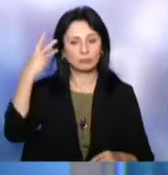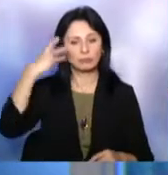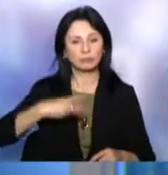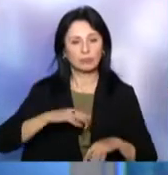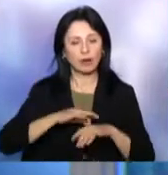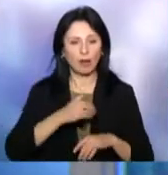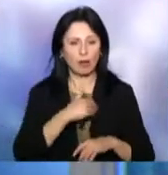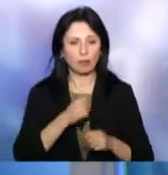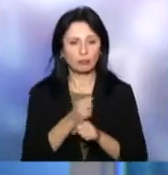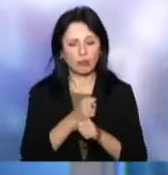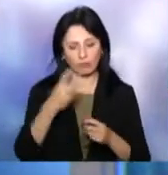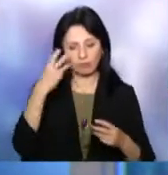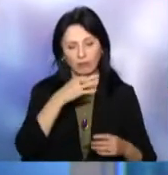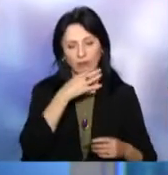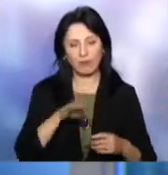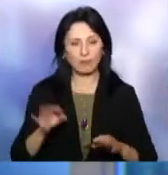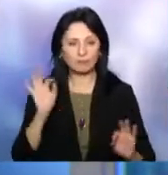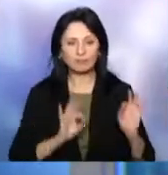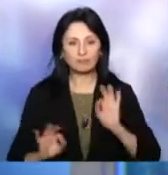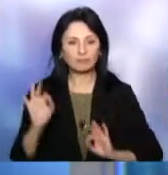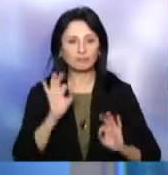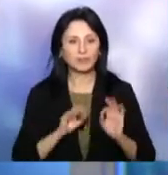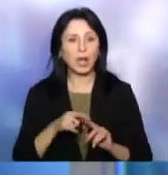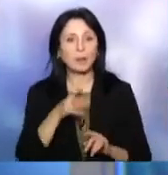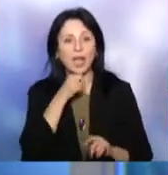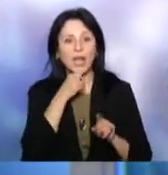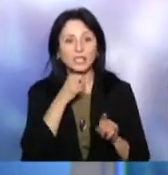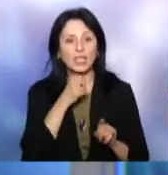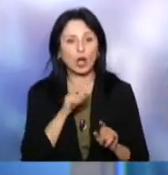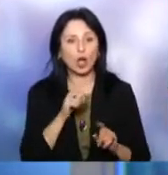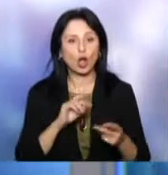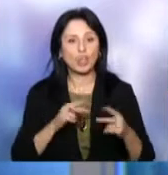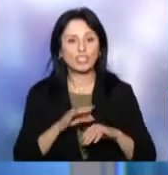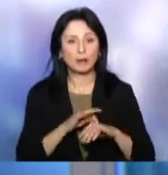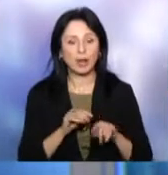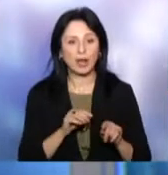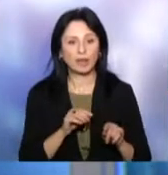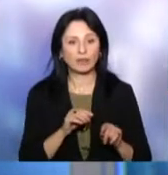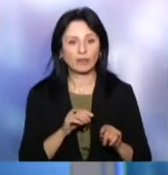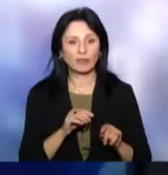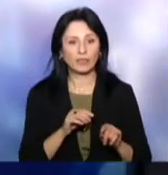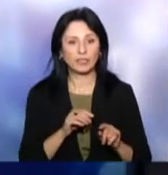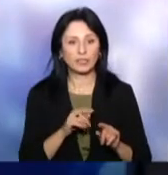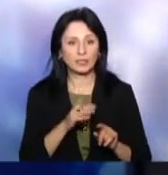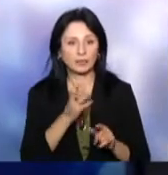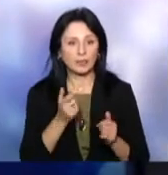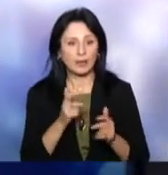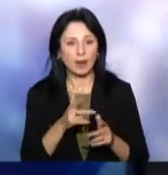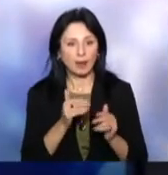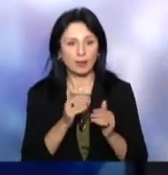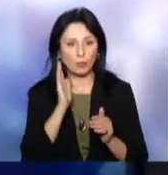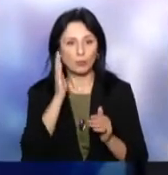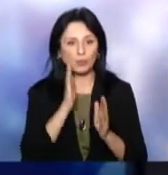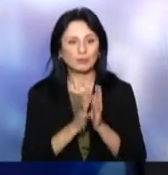კანთან დაკავშირებით. ამიტომ აი ამ ასაკში როგორ იცვლება კანი, ანუ სქესობრივი მომწიფების წინა პერიოდში,